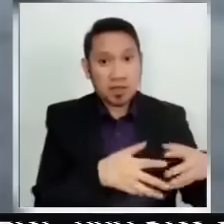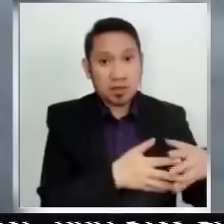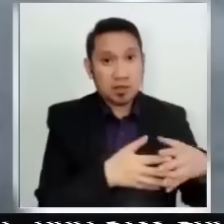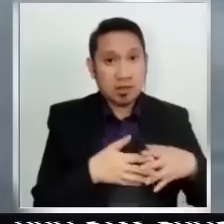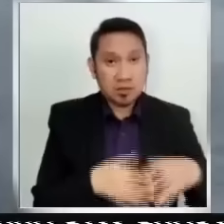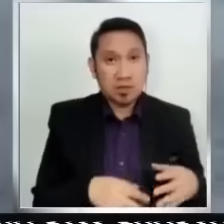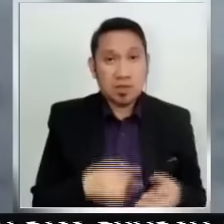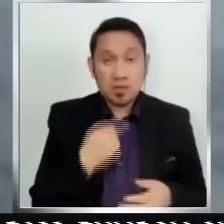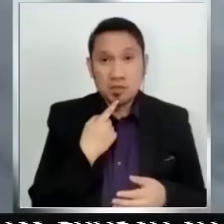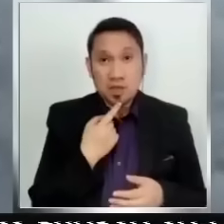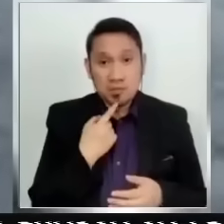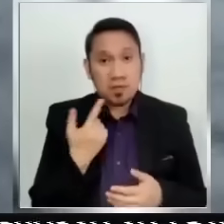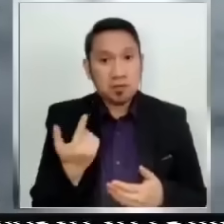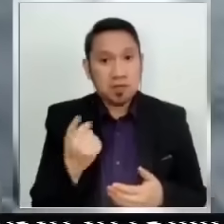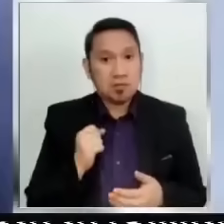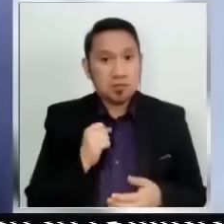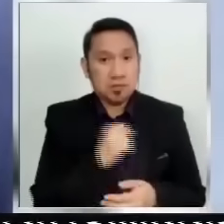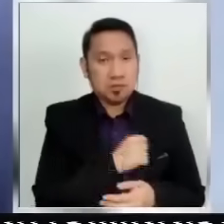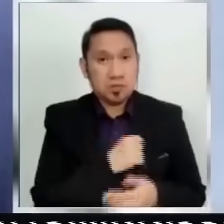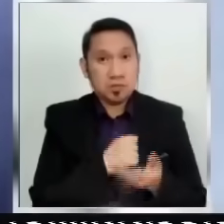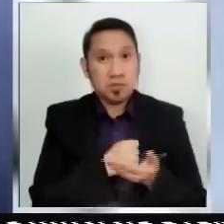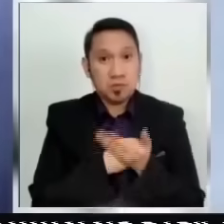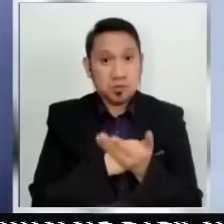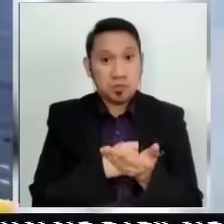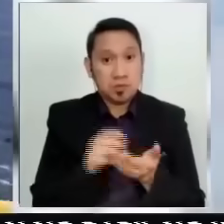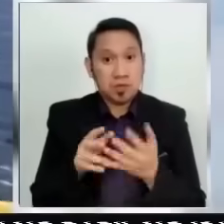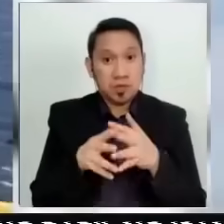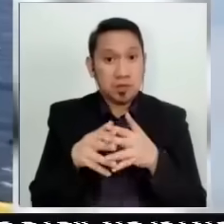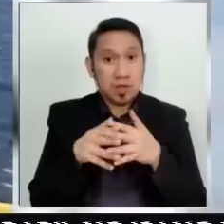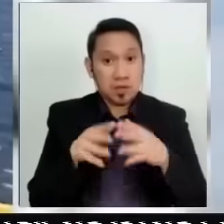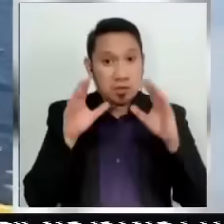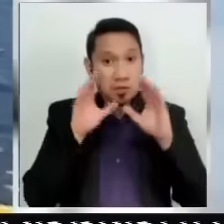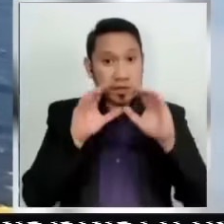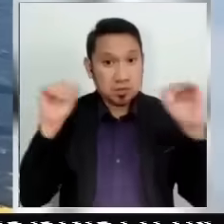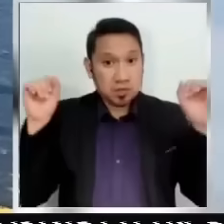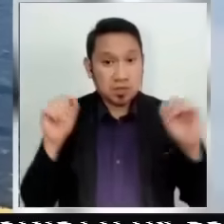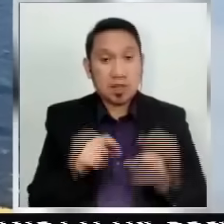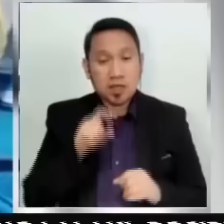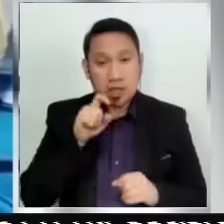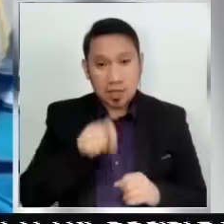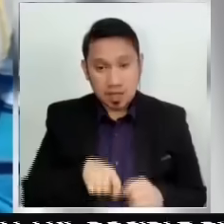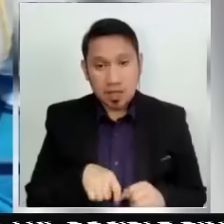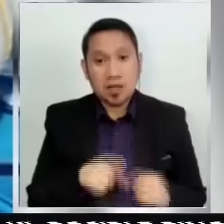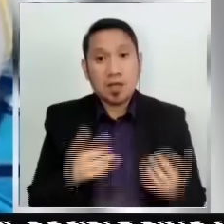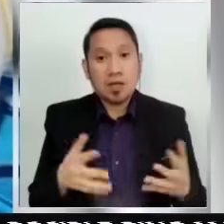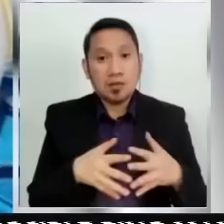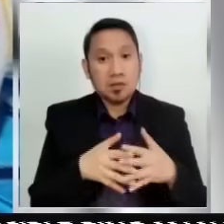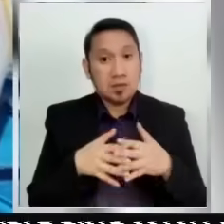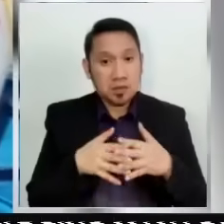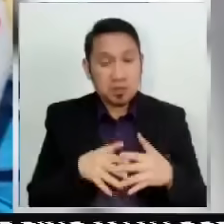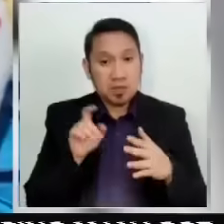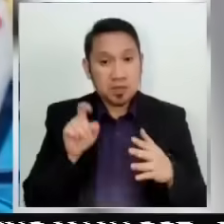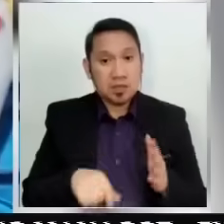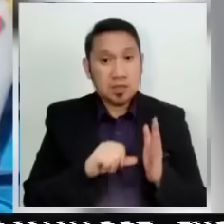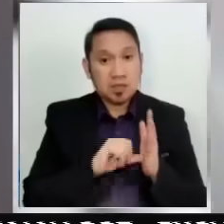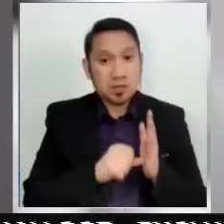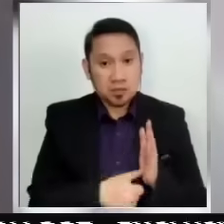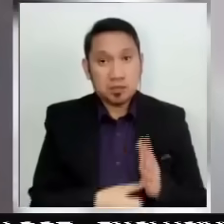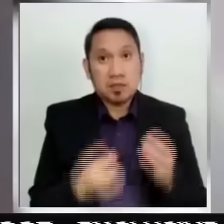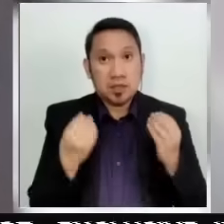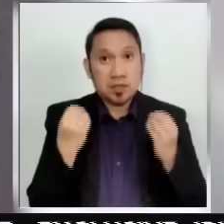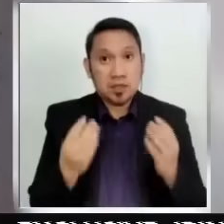senador kay US President Joe Biden. Dapat daw tumugon ng Amerika ng may diin. Ilang beses daw kasing binanggit ng